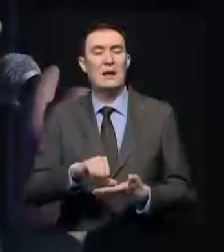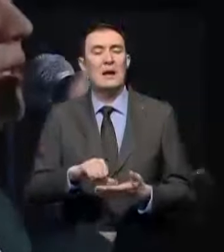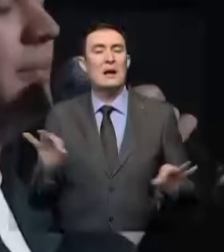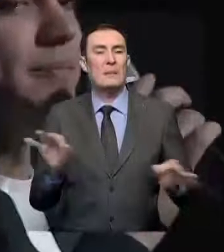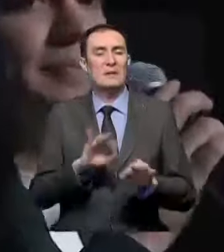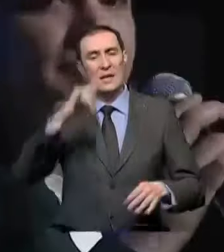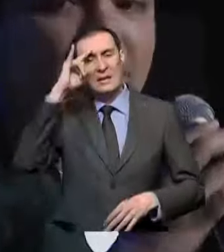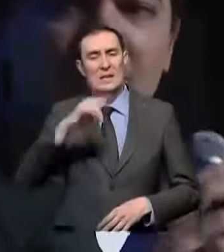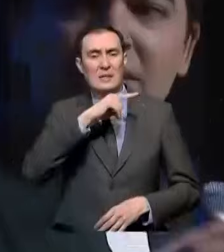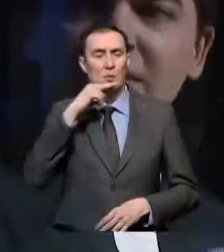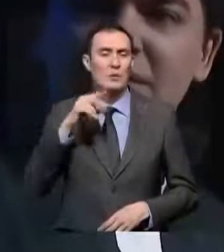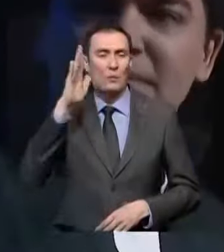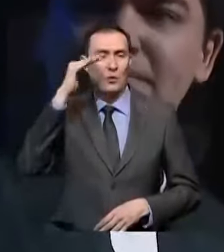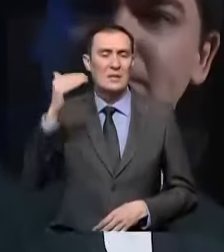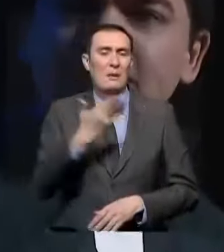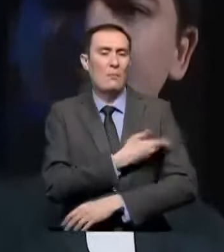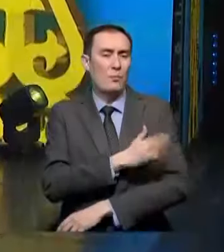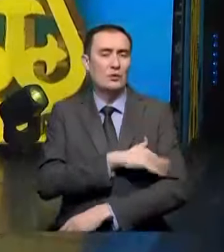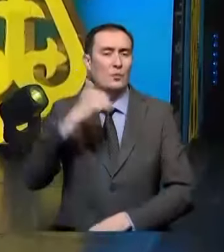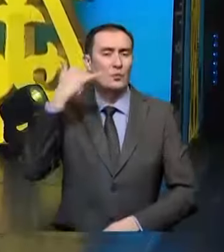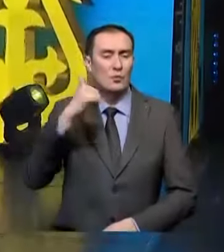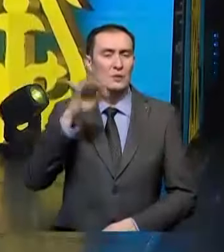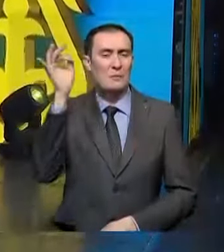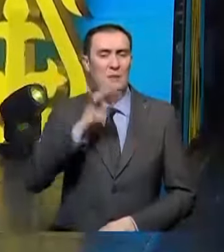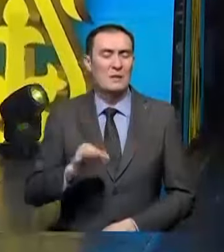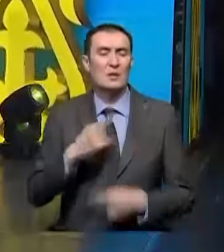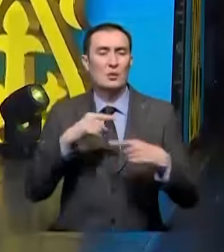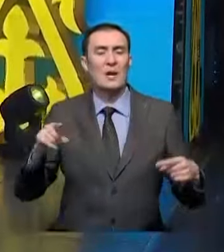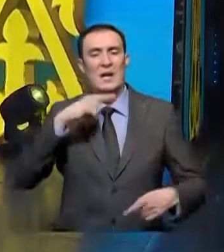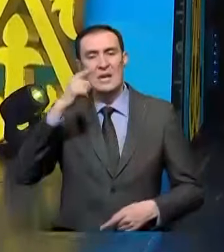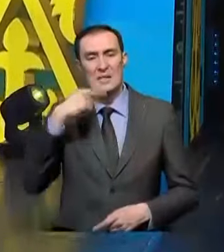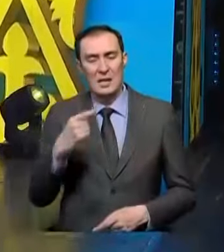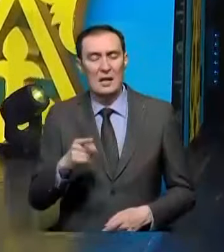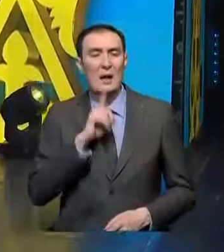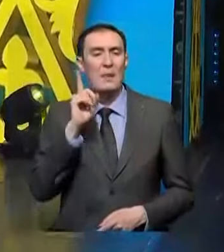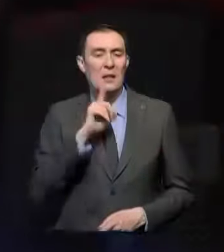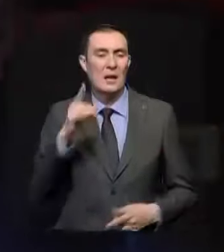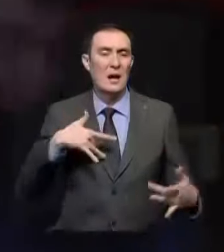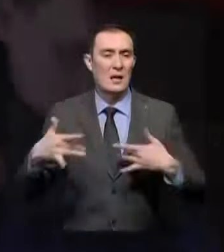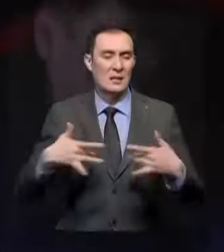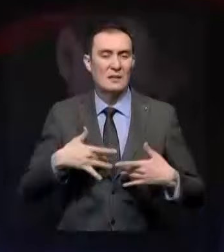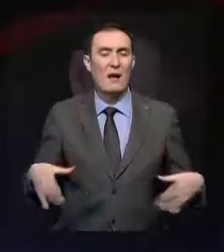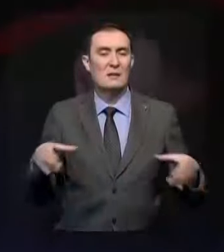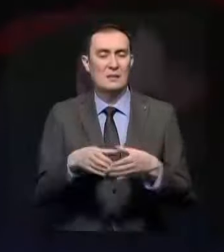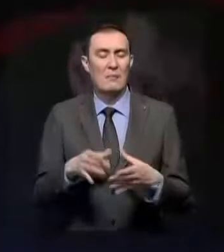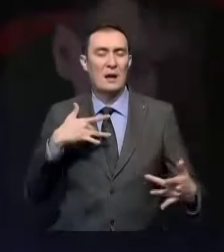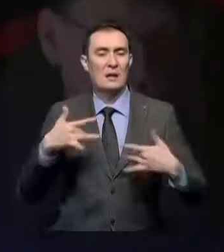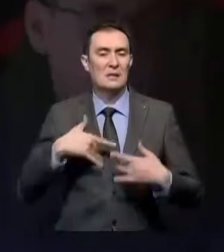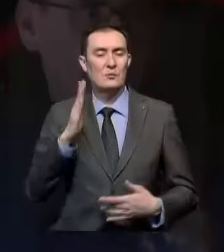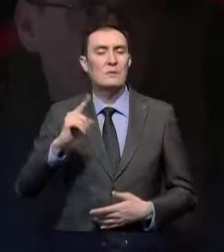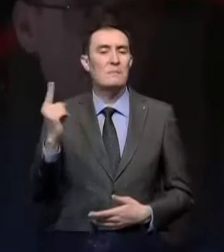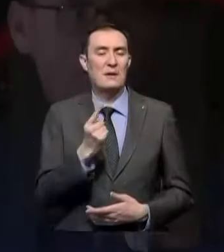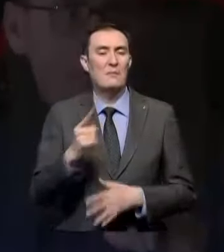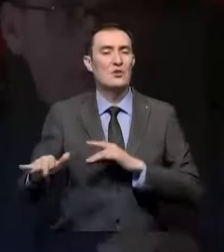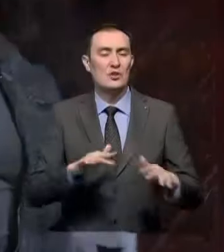композиции на казахском, русском, корейском, польском, уйгурском, немецком и других языках. Для молодых артистов ансамбля концерт станет первым